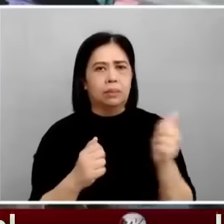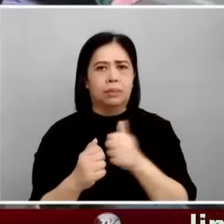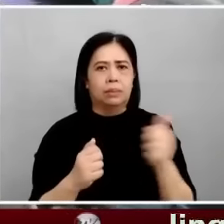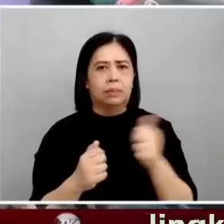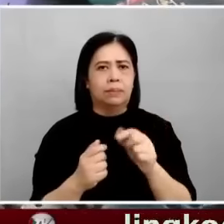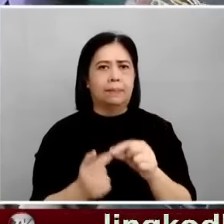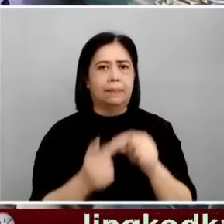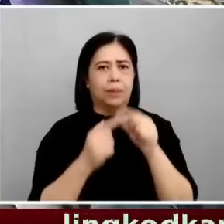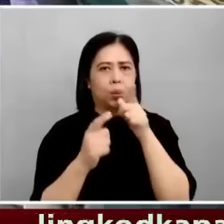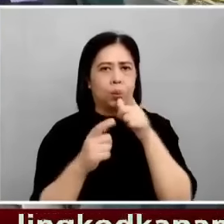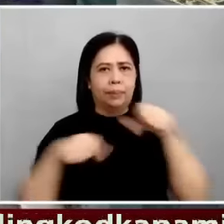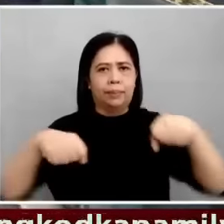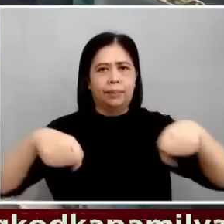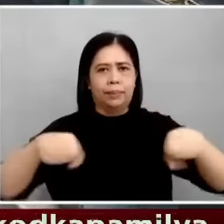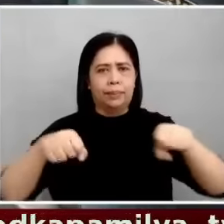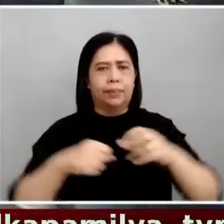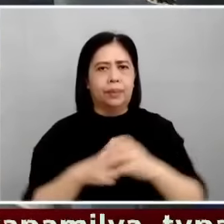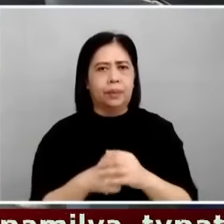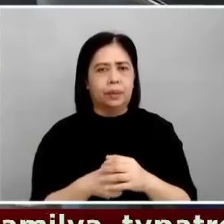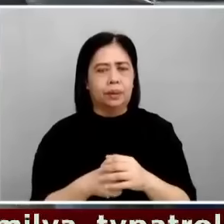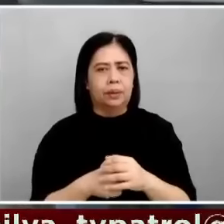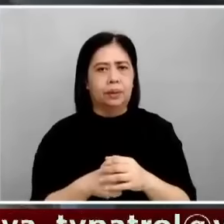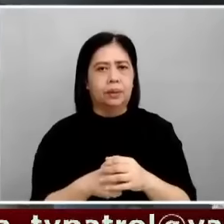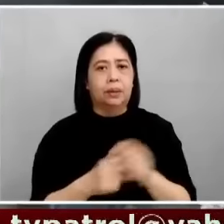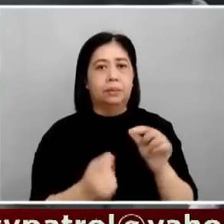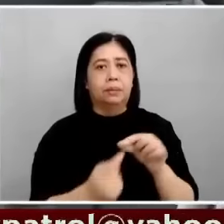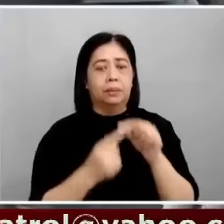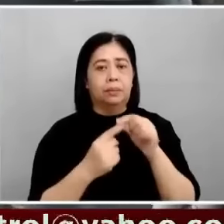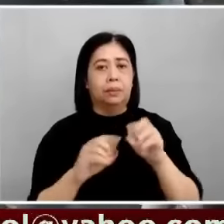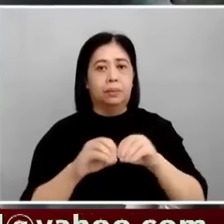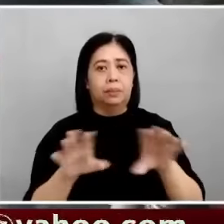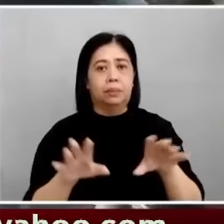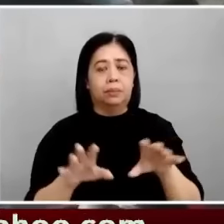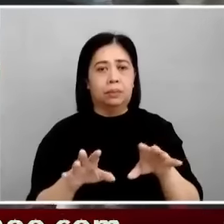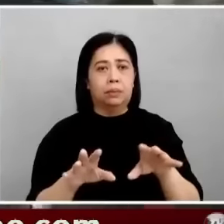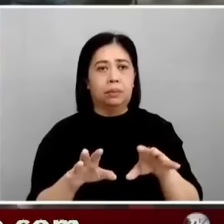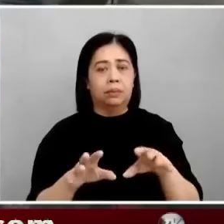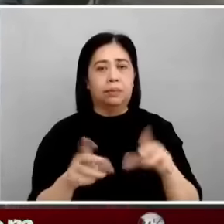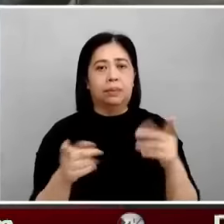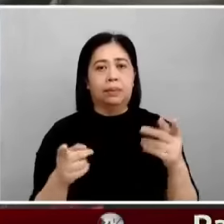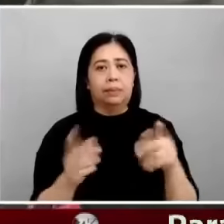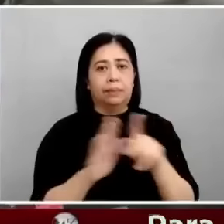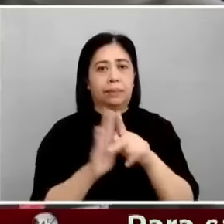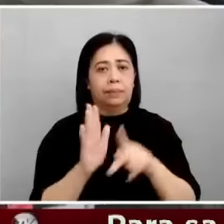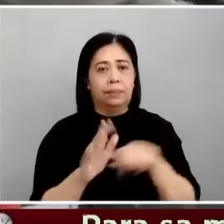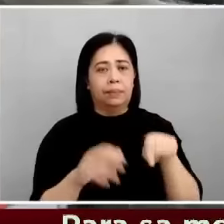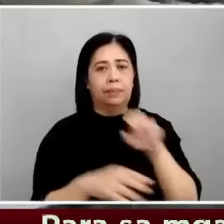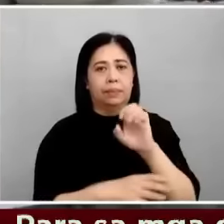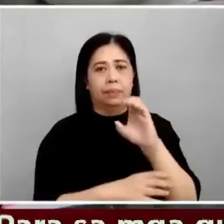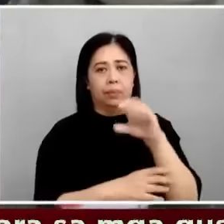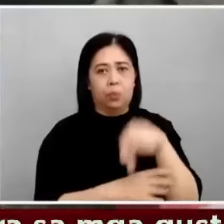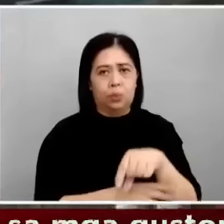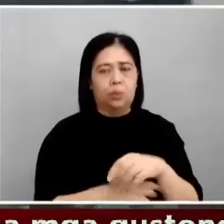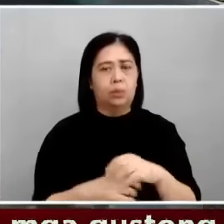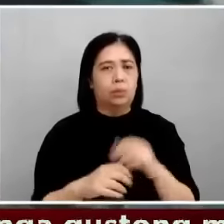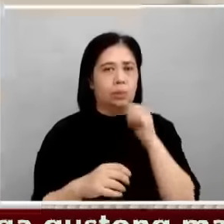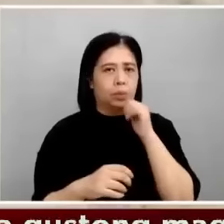mga nakamotorsiklo, at lalo na kung ipapatupad na nga at iiral na yung enhanced community quarantine